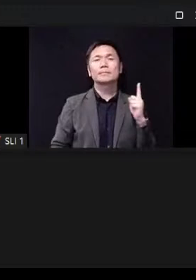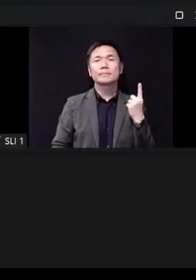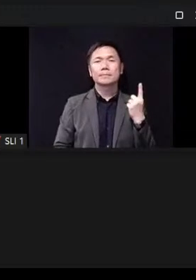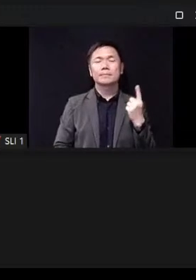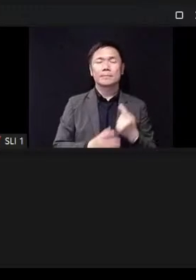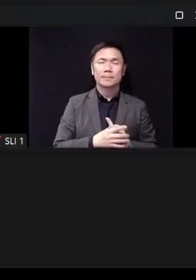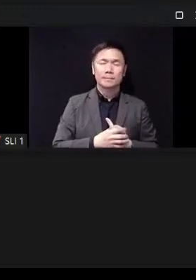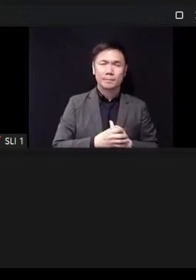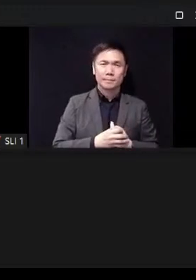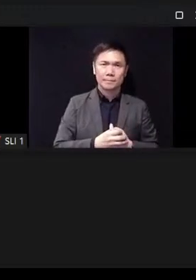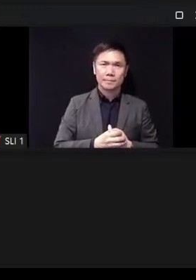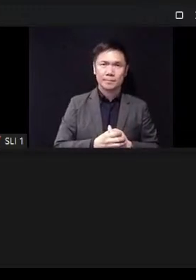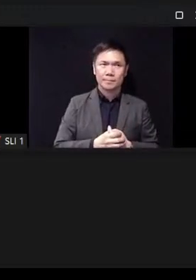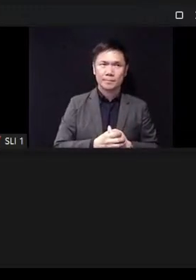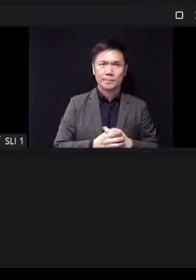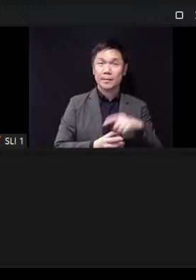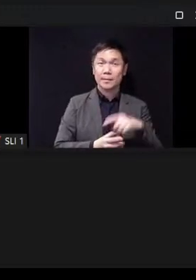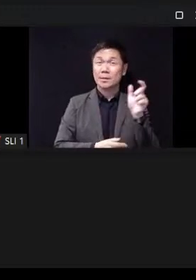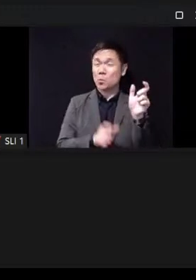После слов